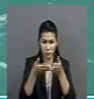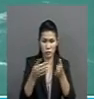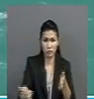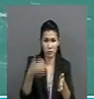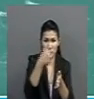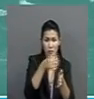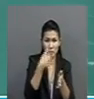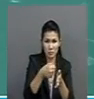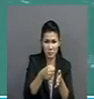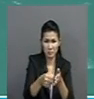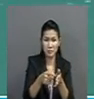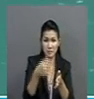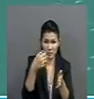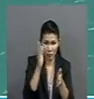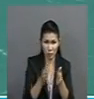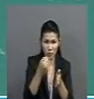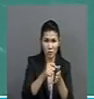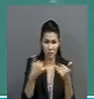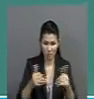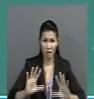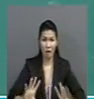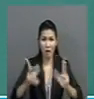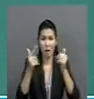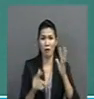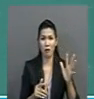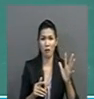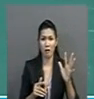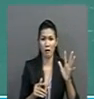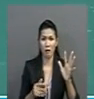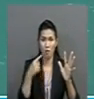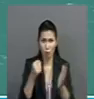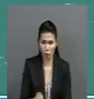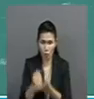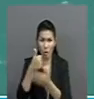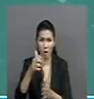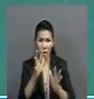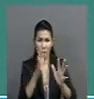ท้ายที่สุดจากสรุปนะตอนนี้นะครับสูญหายไป5คนช่วยได้